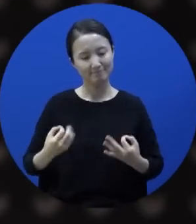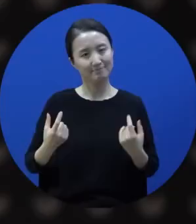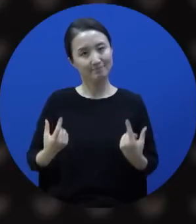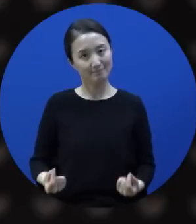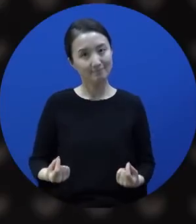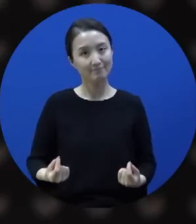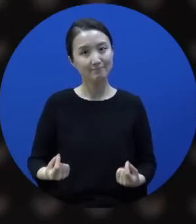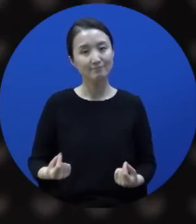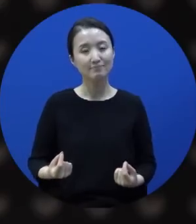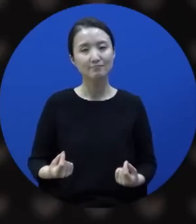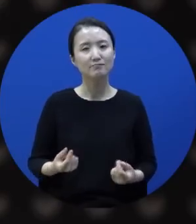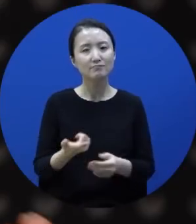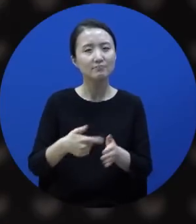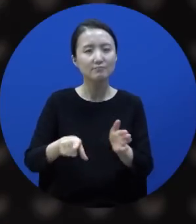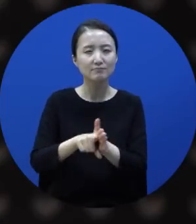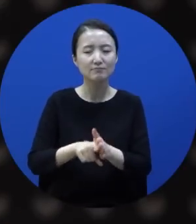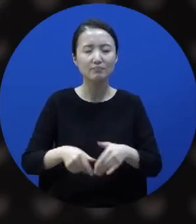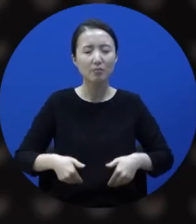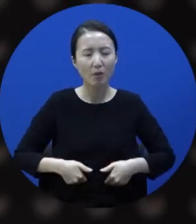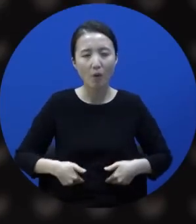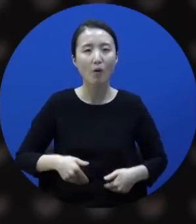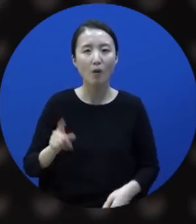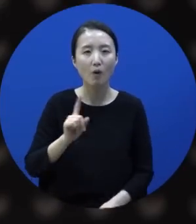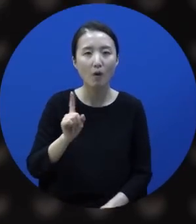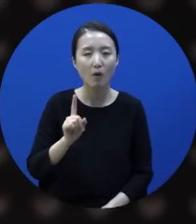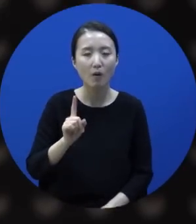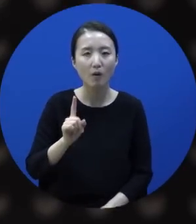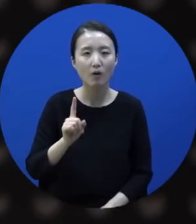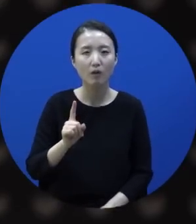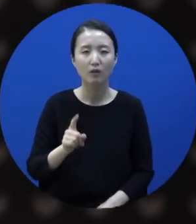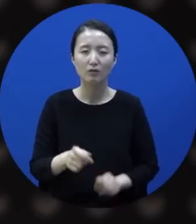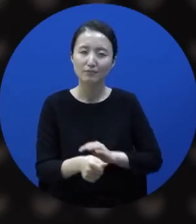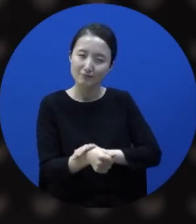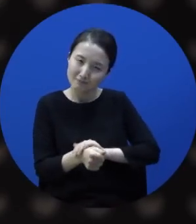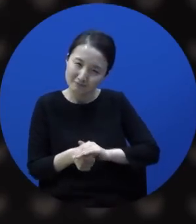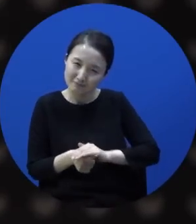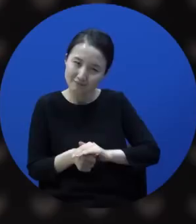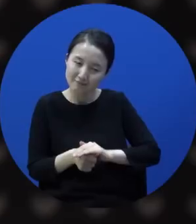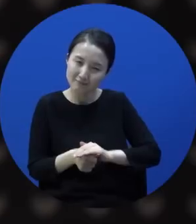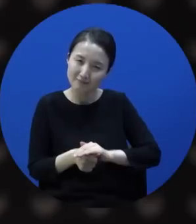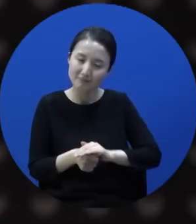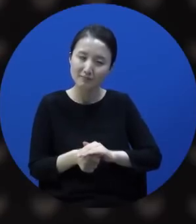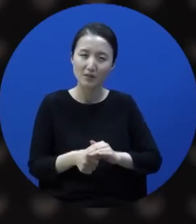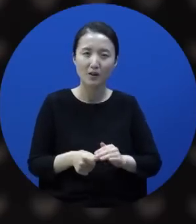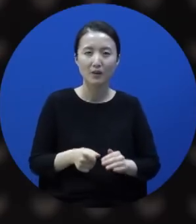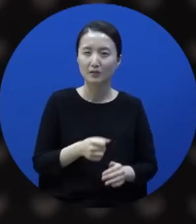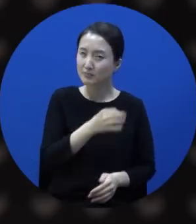그런 게 있어. 이런 나다운 부분들이 다 있으시죠? 그렇죠? 네.